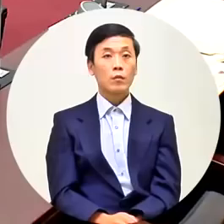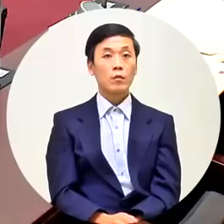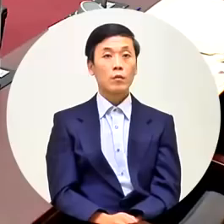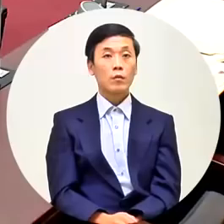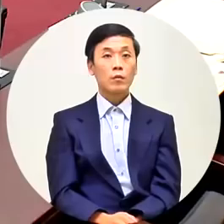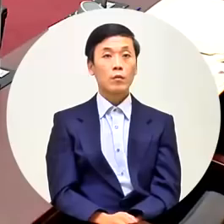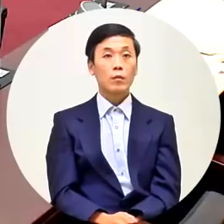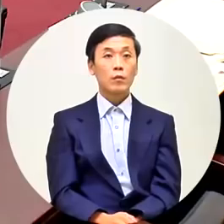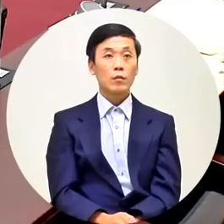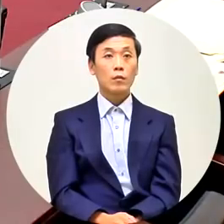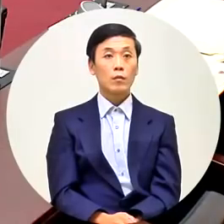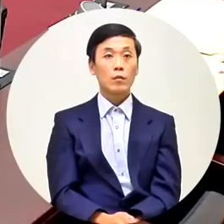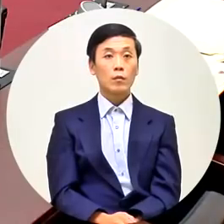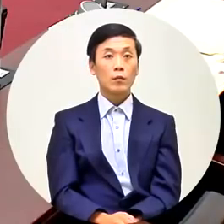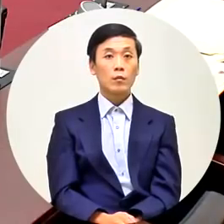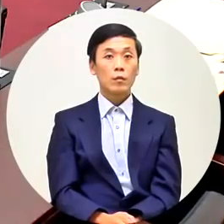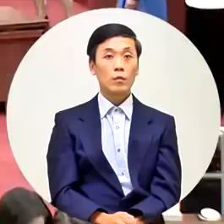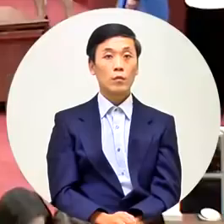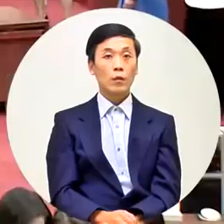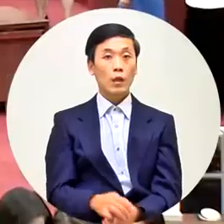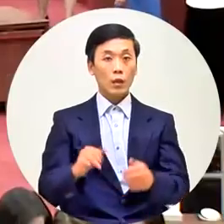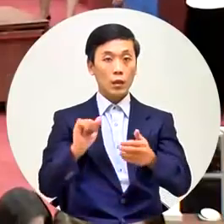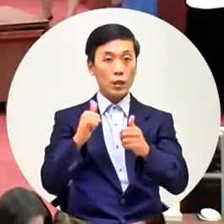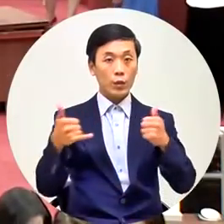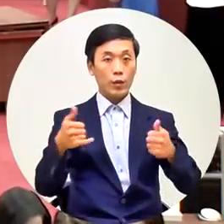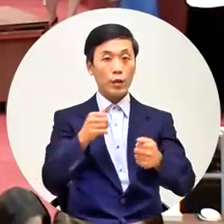请陈信富议员领取选票。